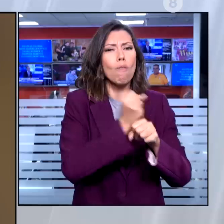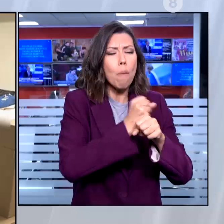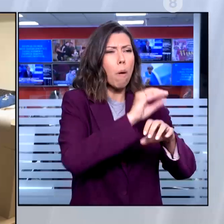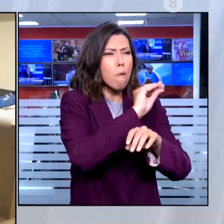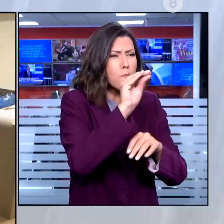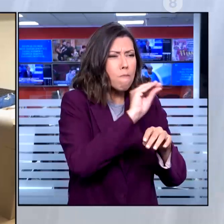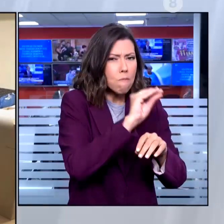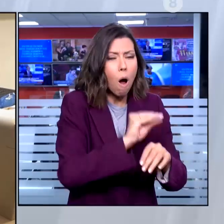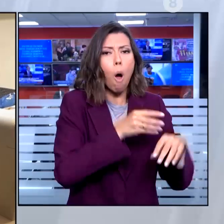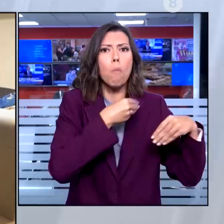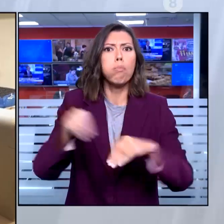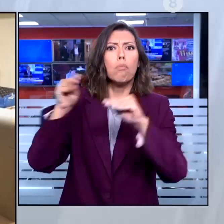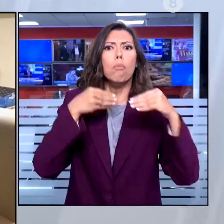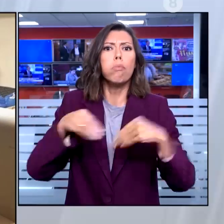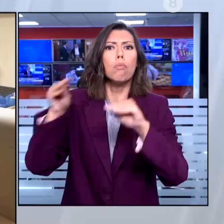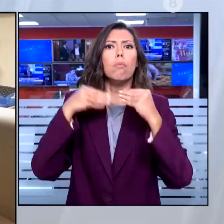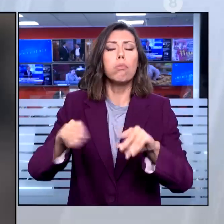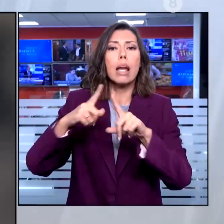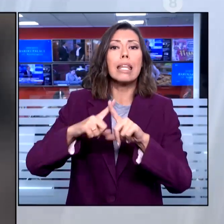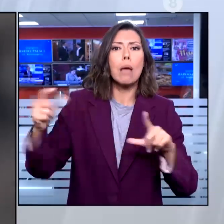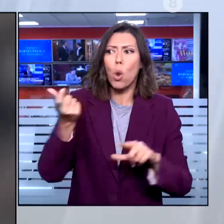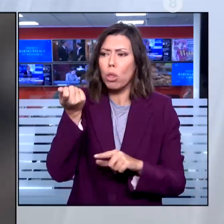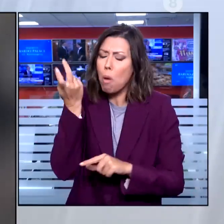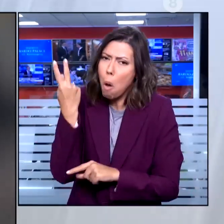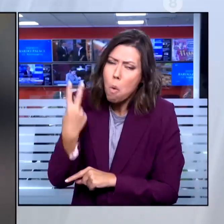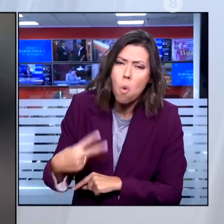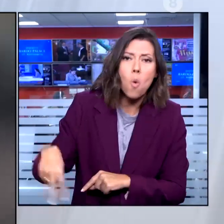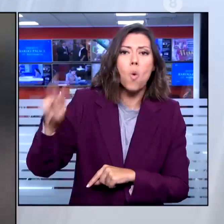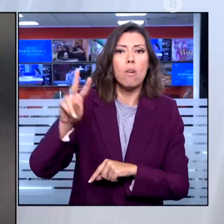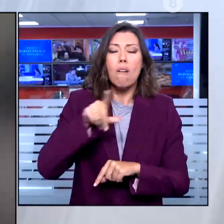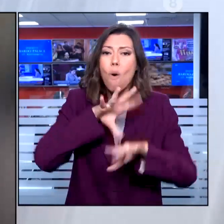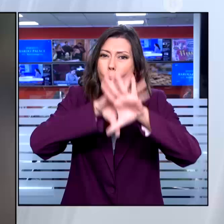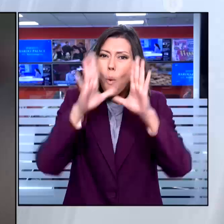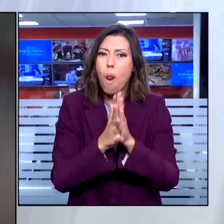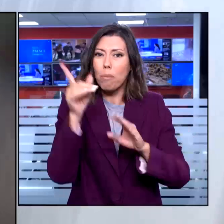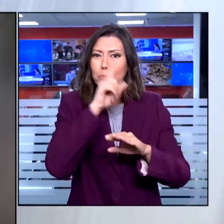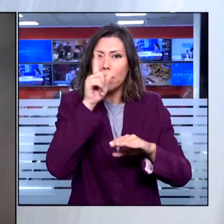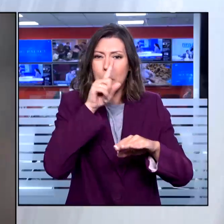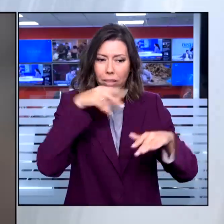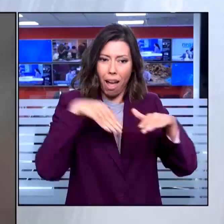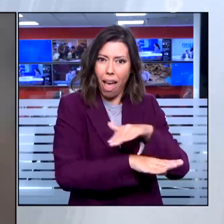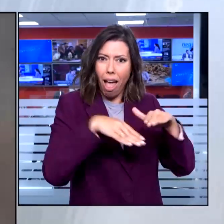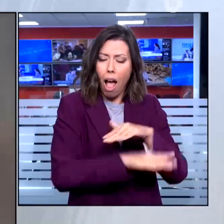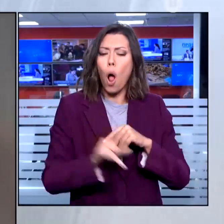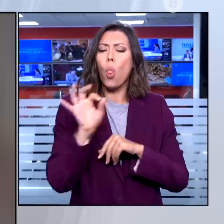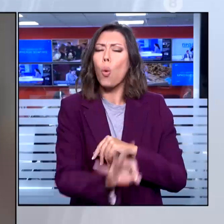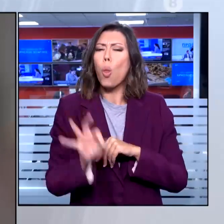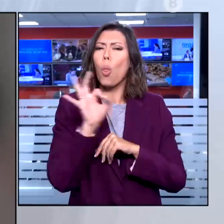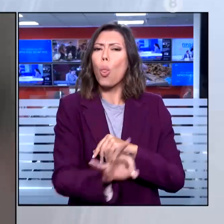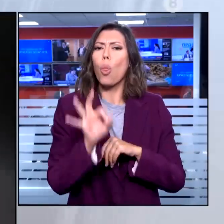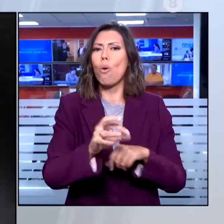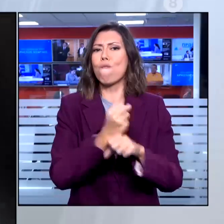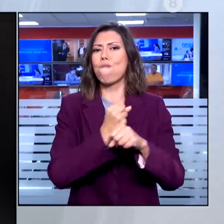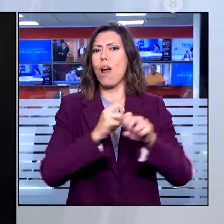στην Κύπρο, πουλώντας το παράνομα σε αυξημένη τιμή. Τις εικονικές συνταγές τις εκτελούσε σε συγκεκριμένα φαρμακεία. Σε ένα